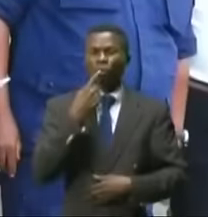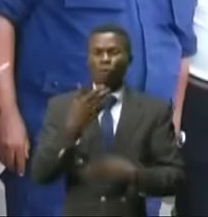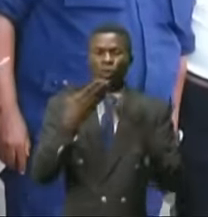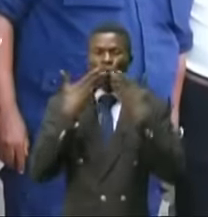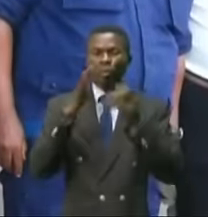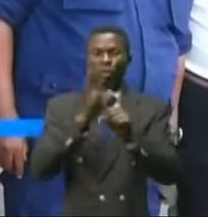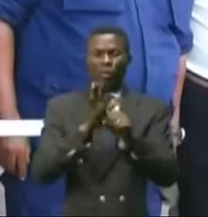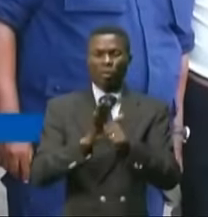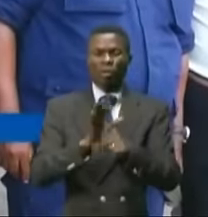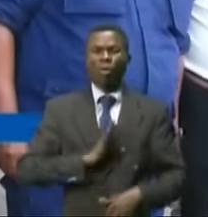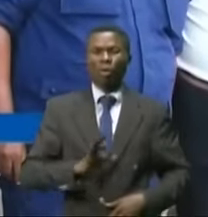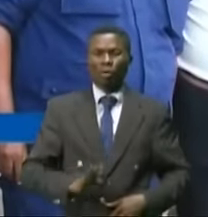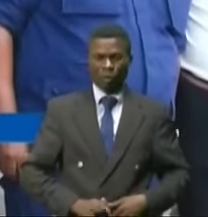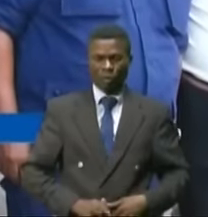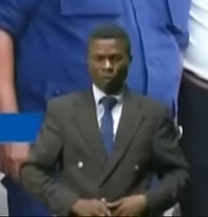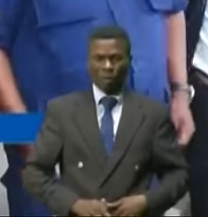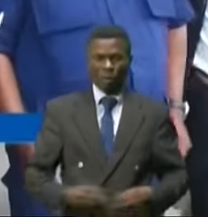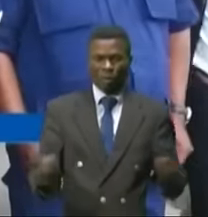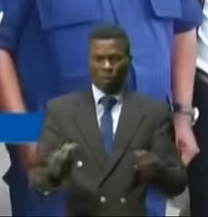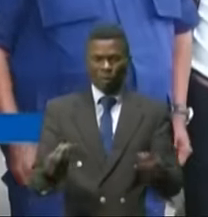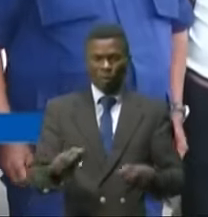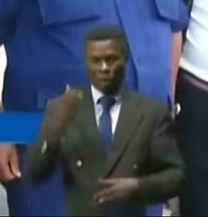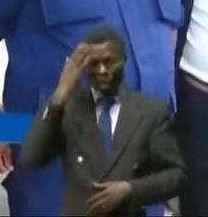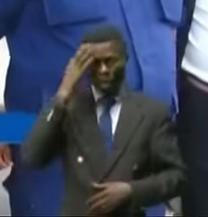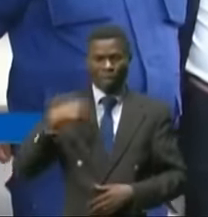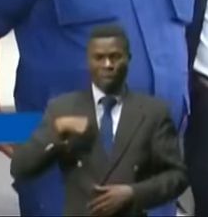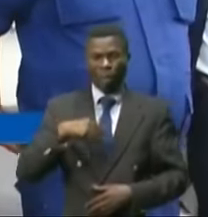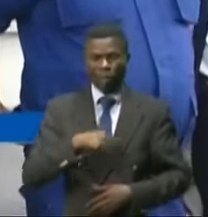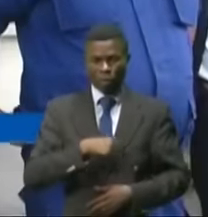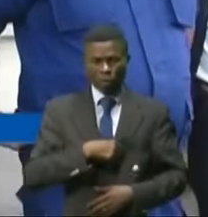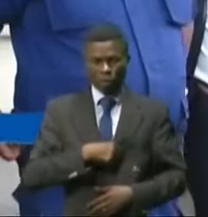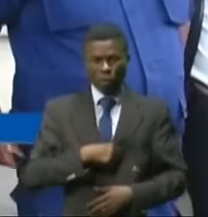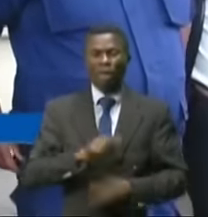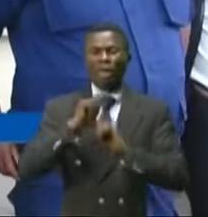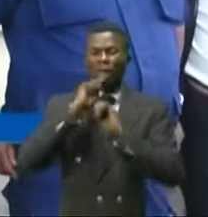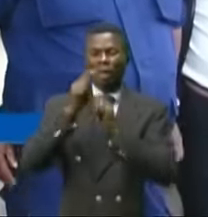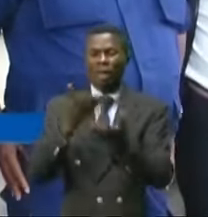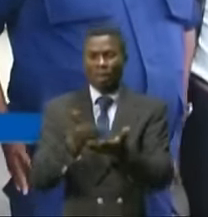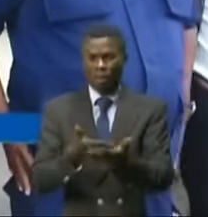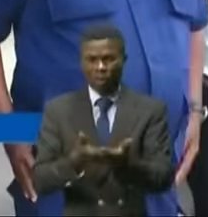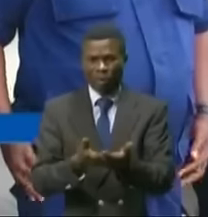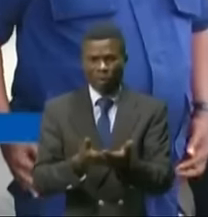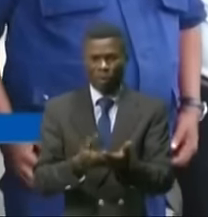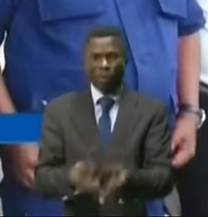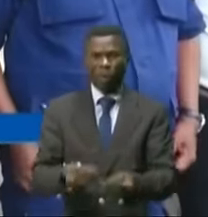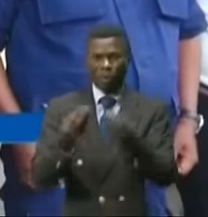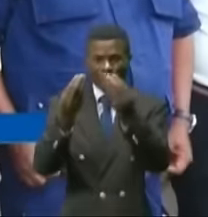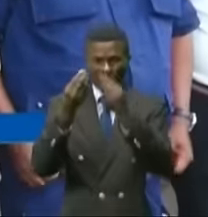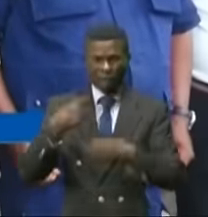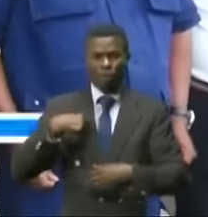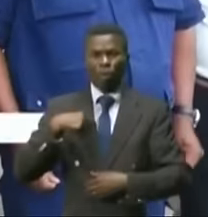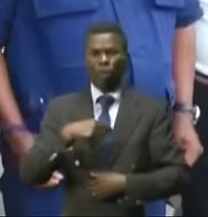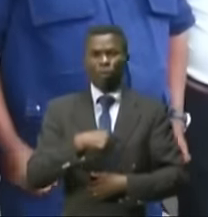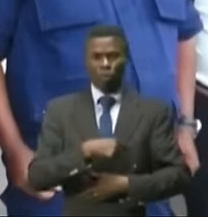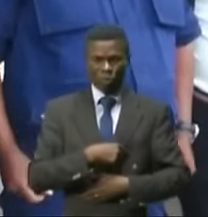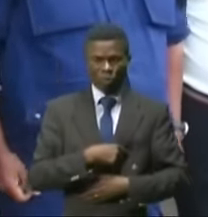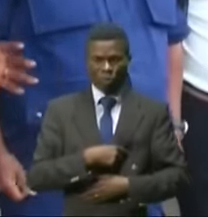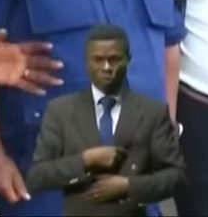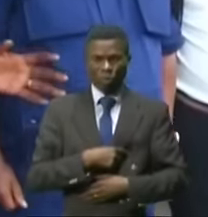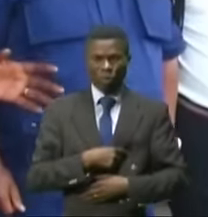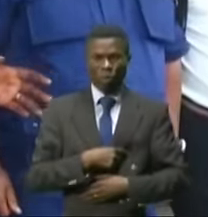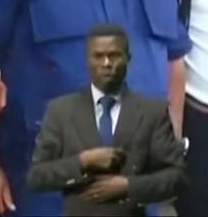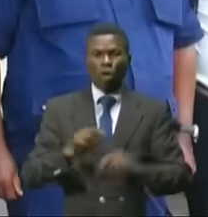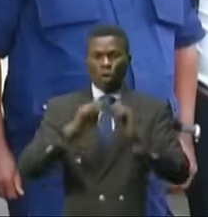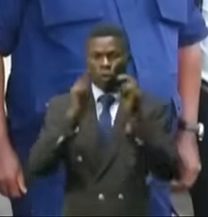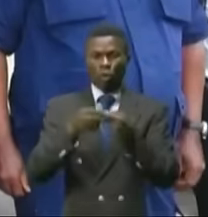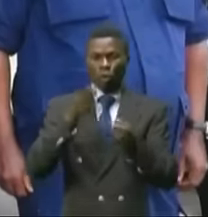l'État pour avoir déjà posé un geste de mettre à notre disposition un premier lot